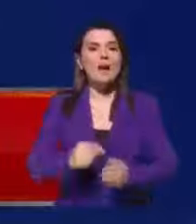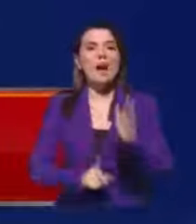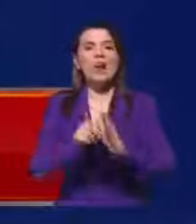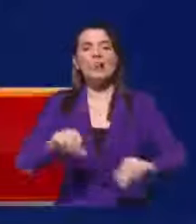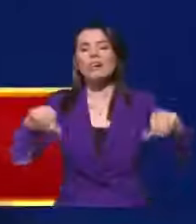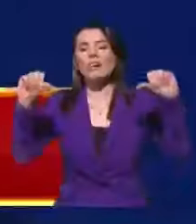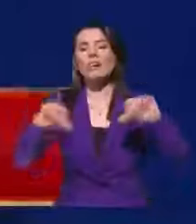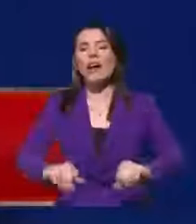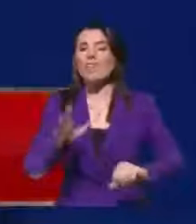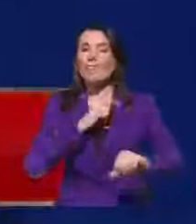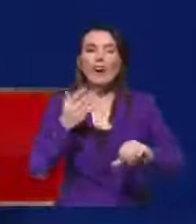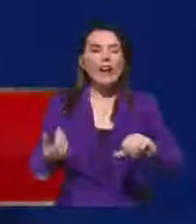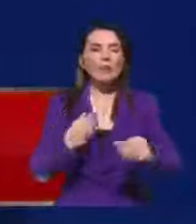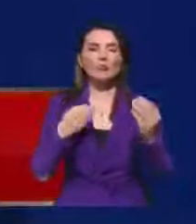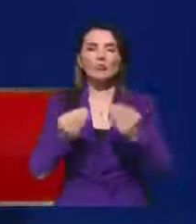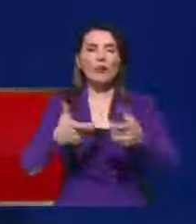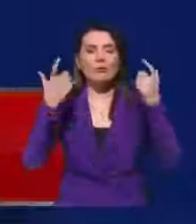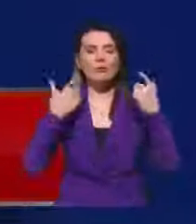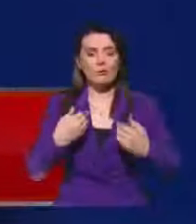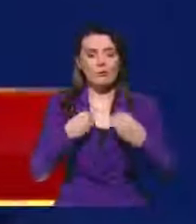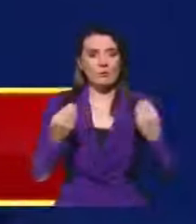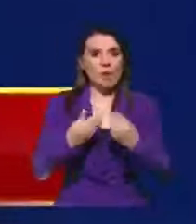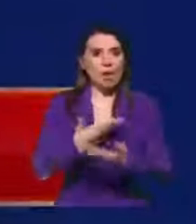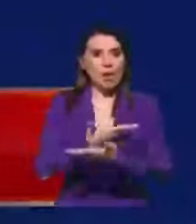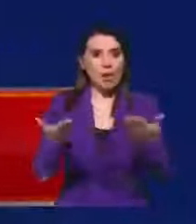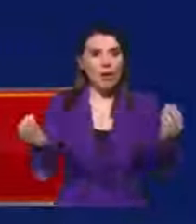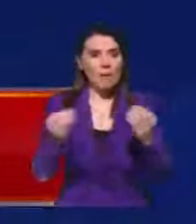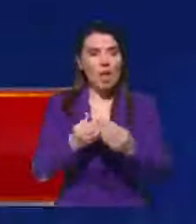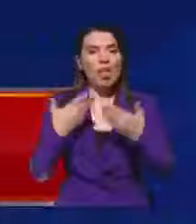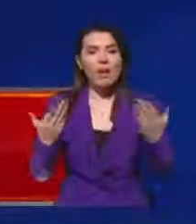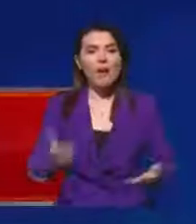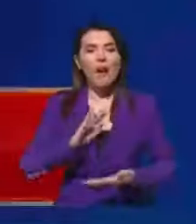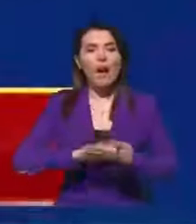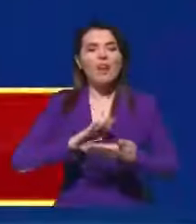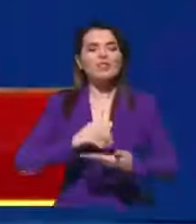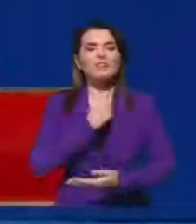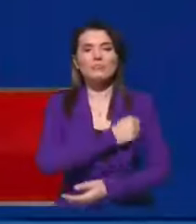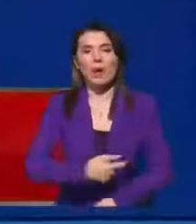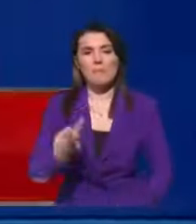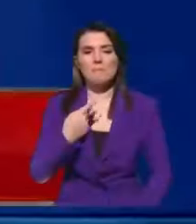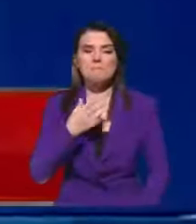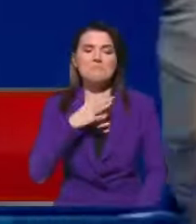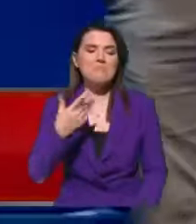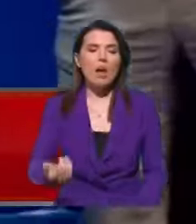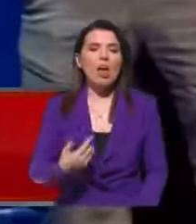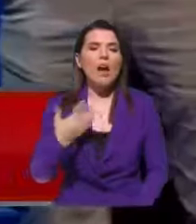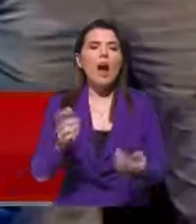Başaramadık. Varsayalım bütün suç benimdir. Böyle dediğim zaman arkadaşlarım kızıyor da. Ama varsayalım benimdir.